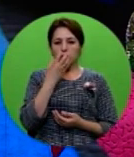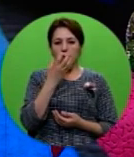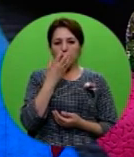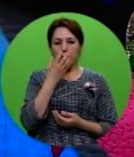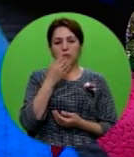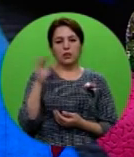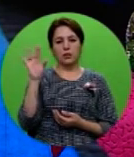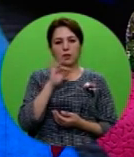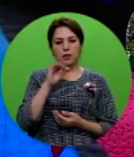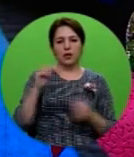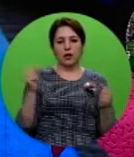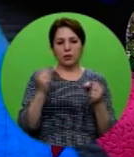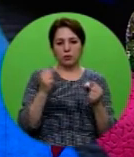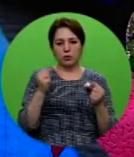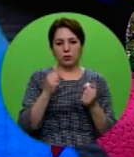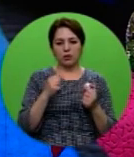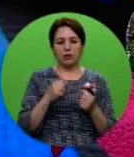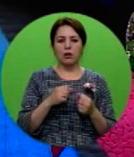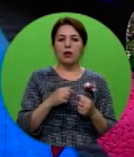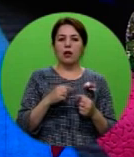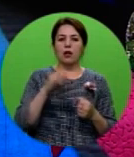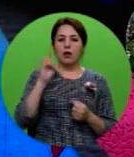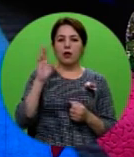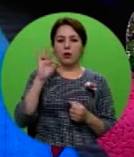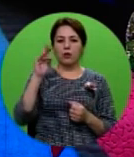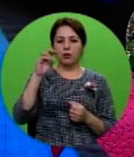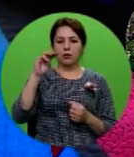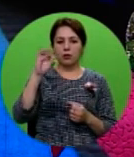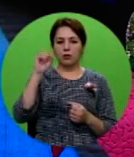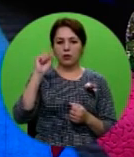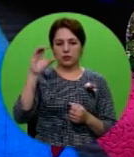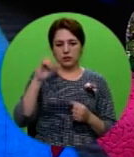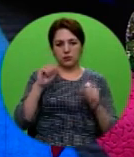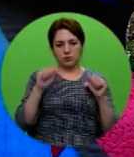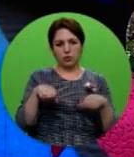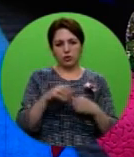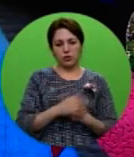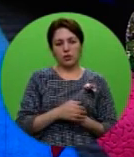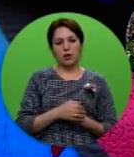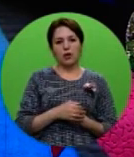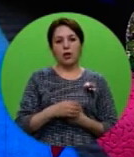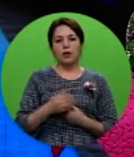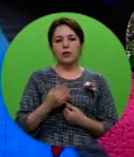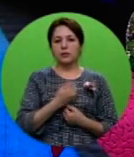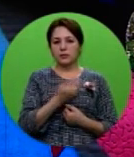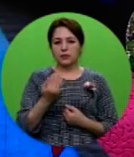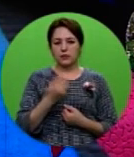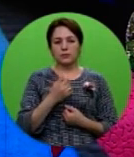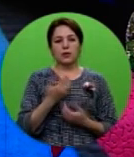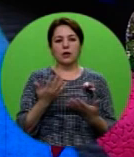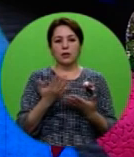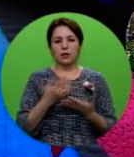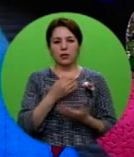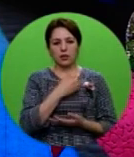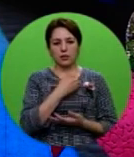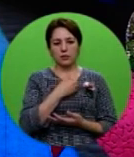и холодные, желательно контрастные. Но это, конечно, на ваше усмотрение. Черные, коричневые цвета,